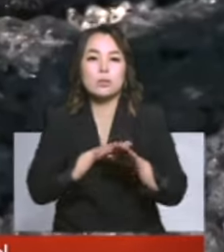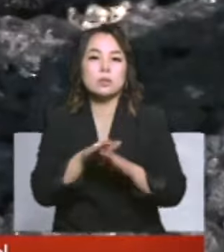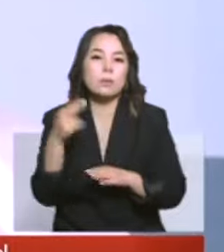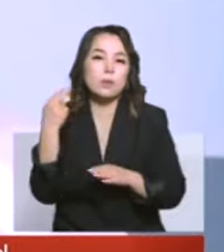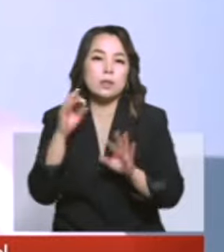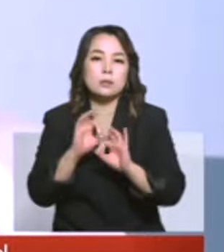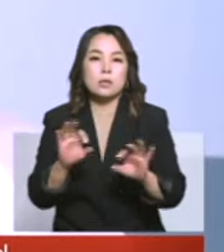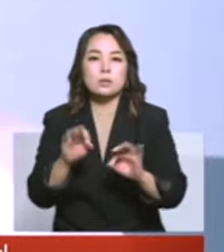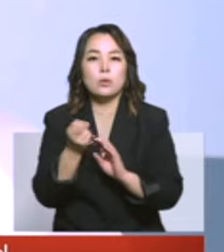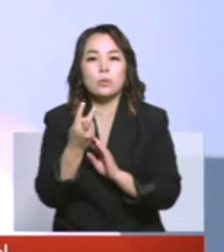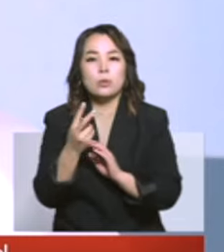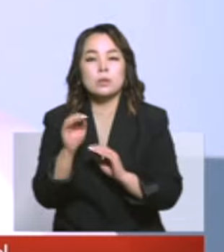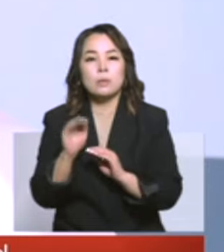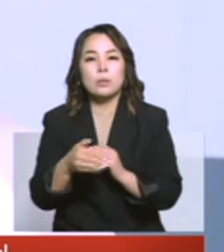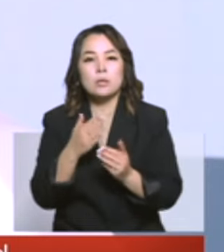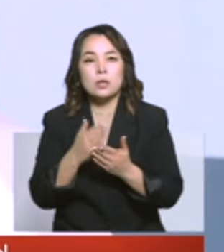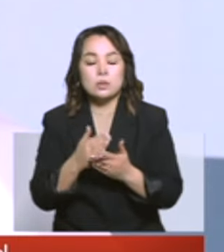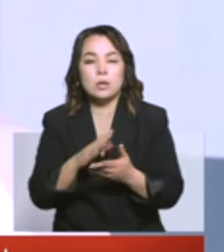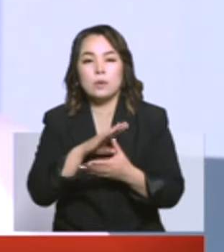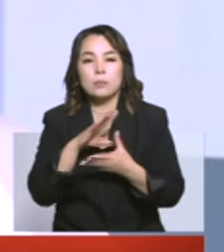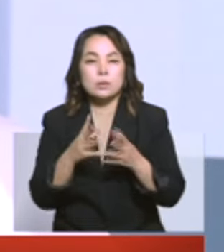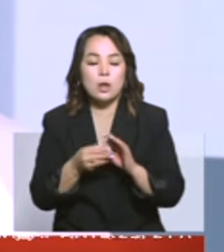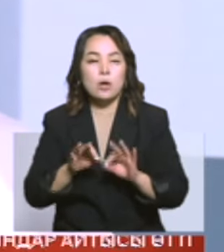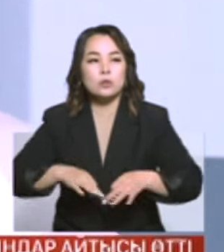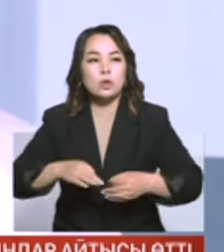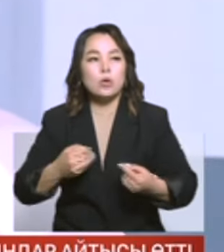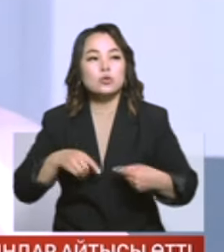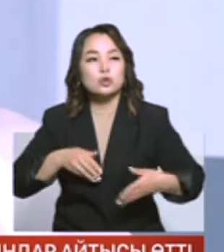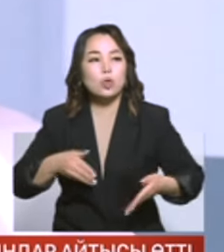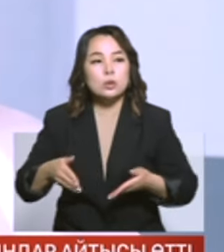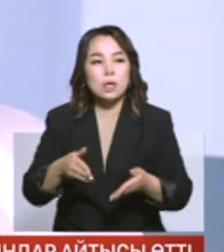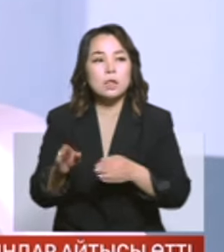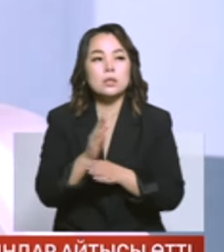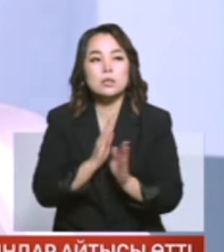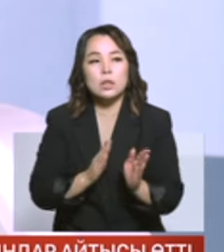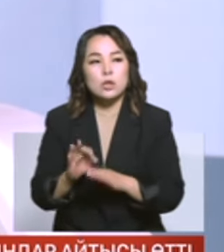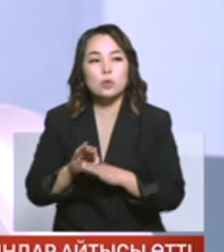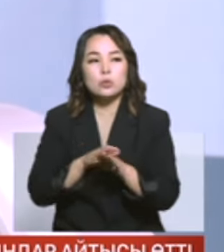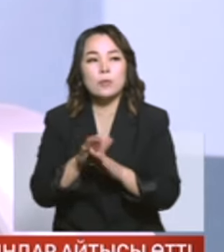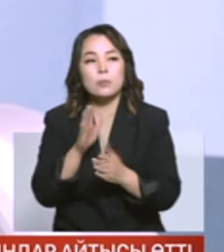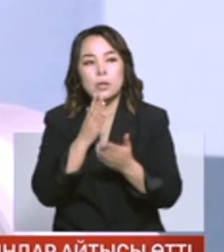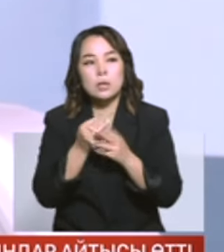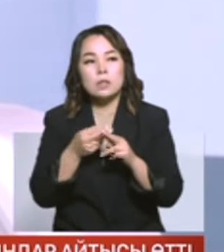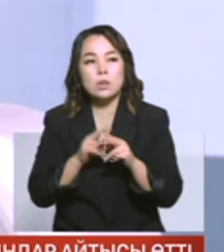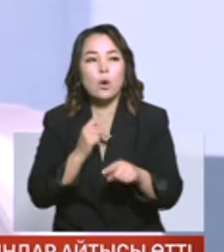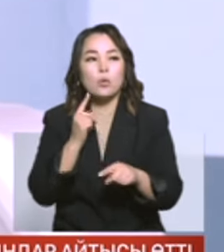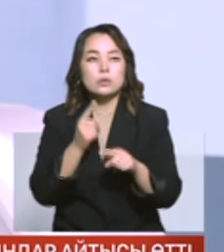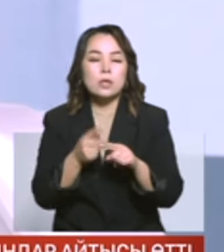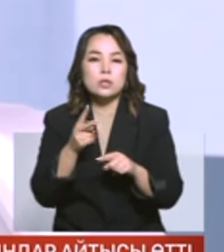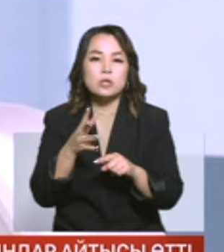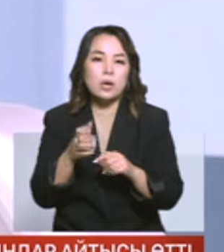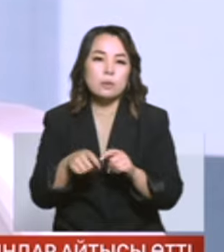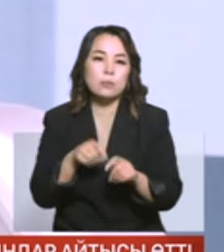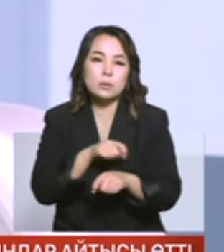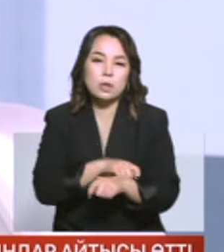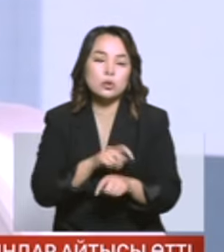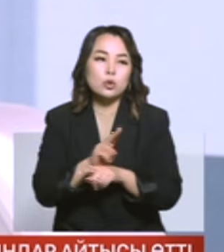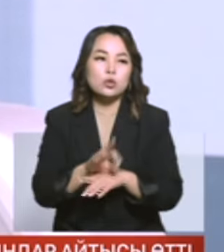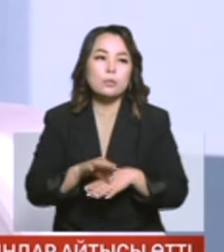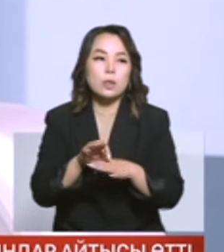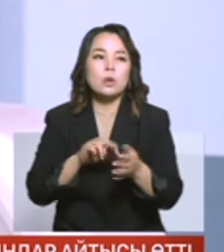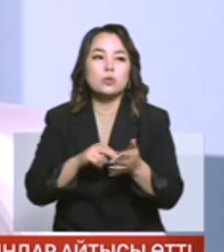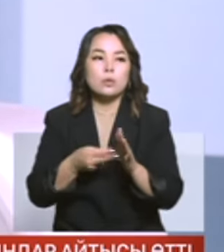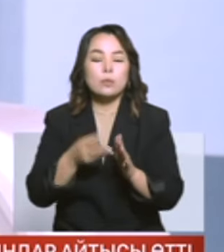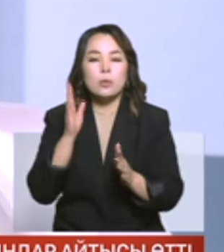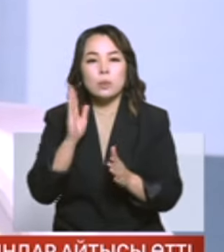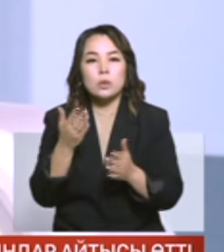президент айтқан 12 мың шақырым автомобиль жолдарын реттеу үшін үкімет ағымдағы жұмыстардан бөлек қосымша 2,5 мың шақырым жолды жөндеуді